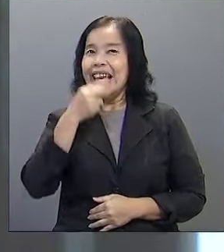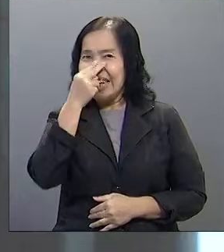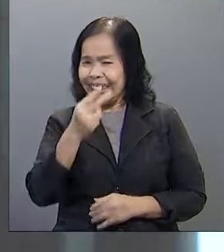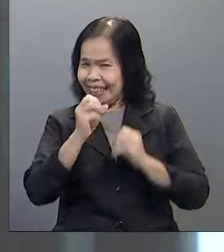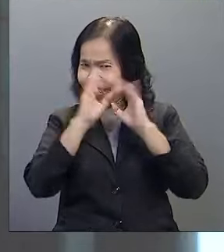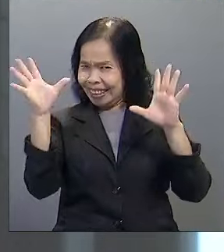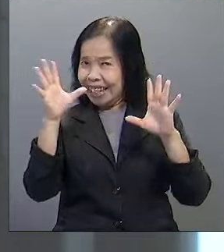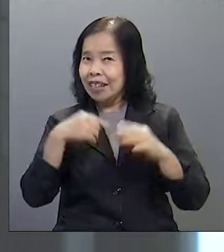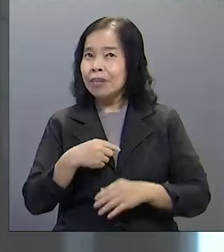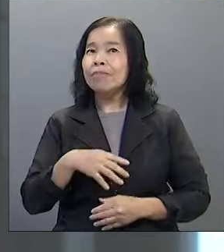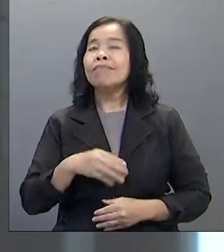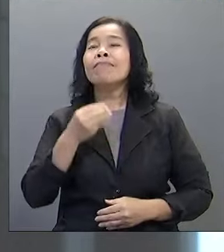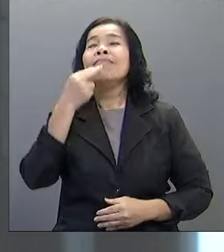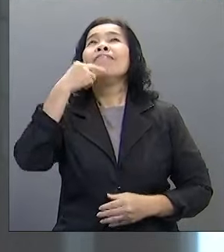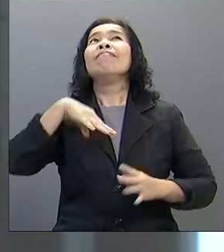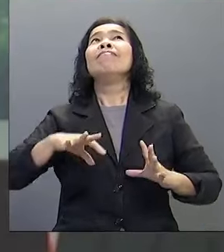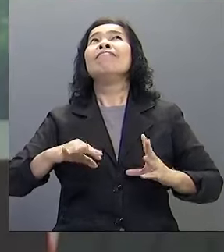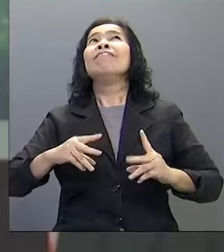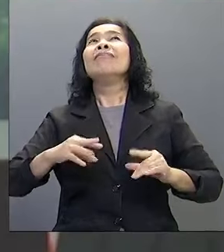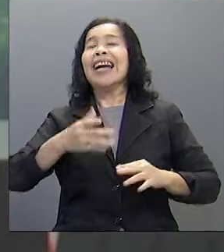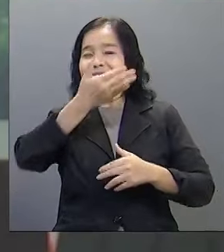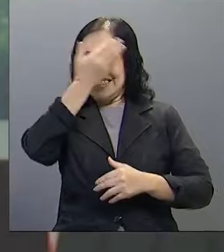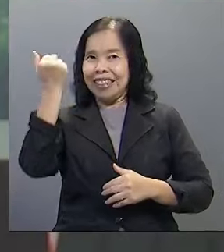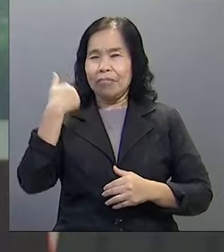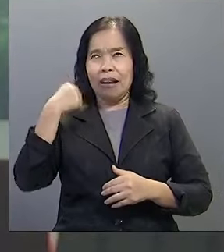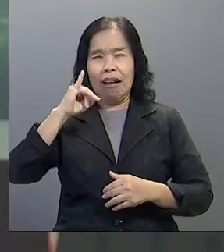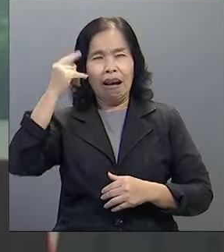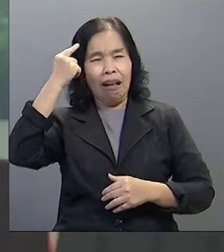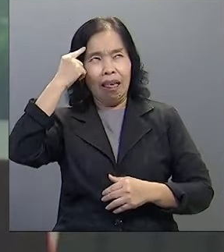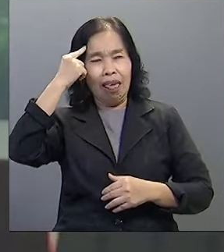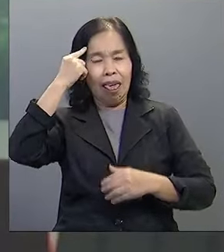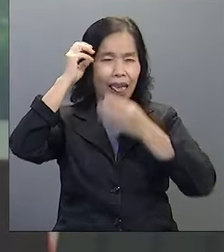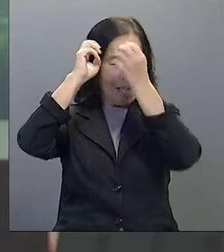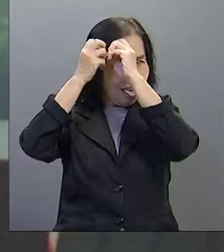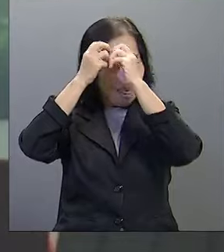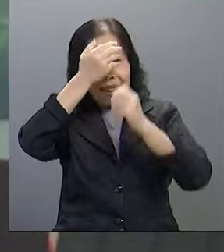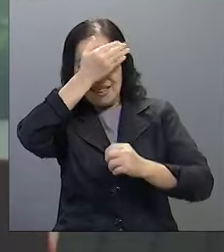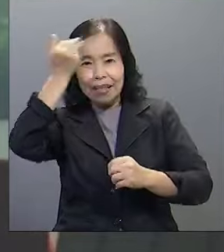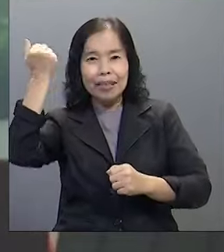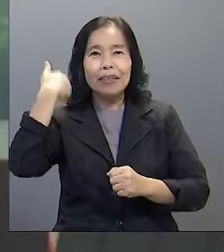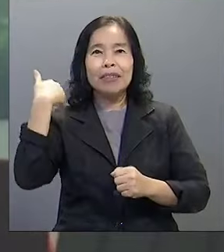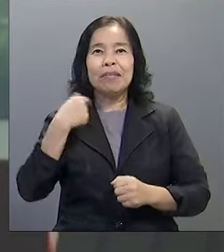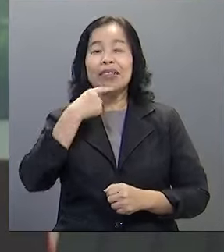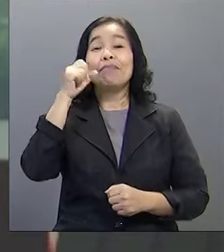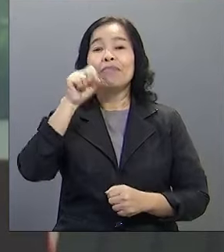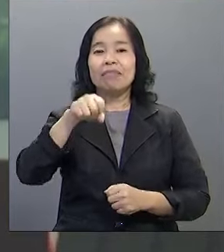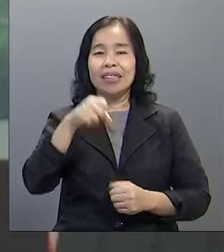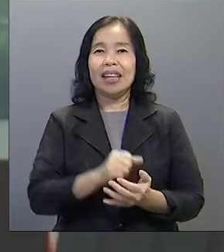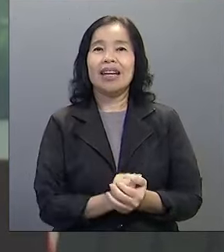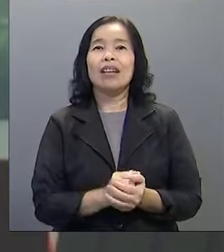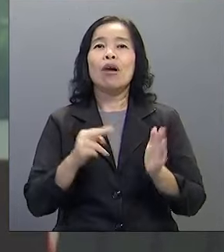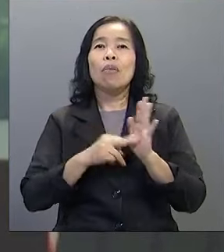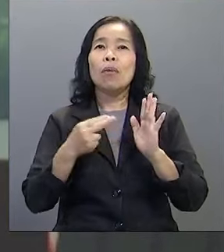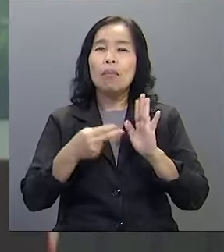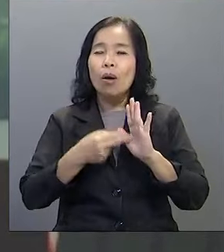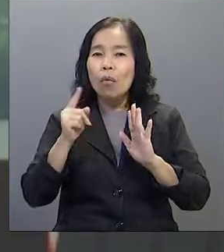ถูกยังหายใจเข้า หรือว่าผมมีเริ่มมีปัญหาแล้ว แล้วหายใจออกปล่อยด้วย อย่างที่บอกไว้อาจารย์ป๊อปเนี่ยคือสรุปมาคุณผู้ชมอยู่ที่ว่าระหว่าง